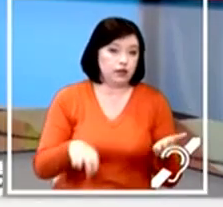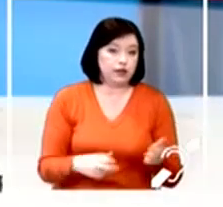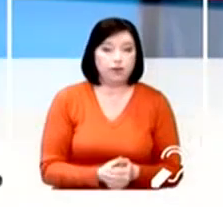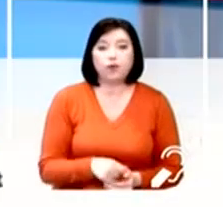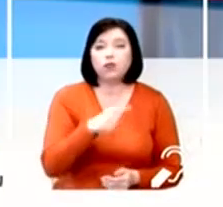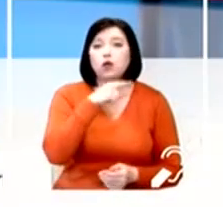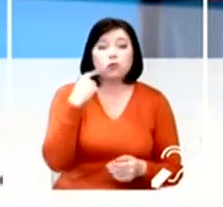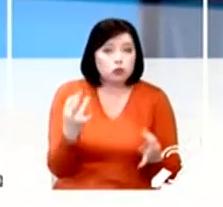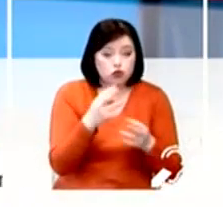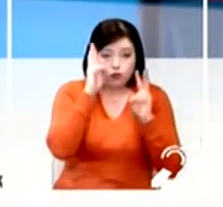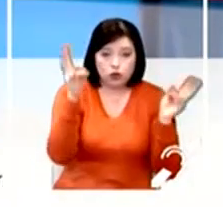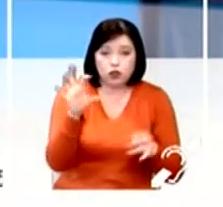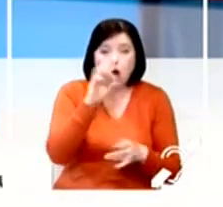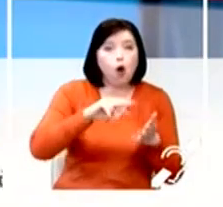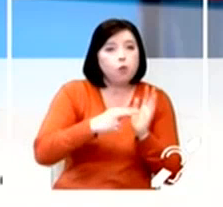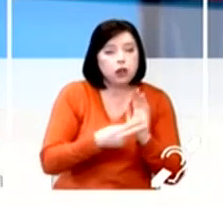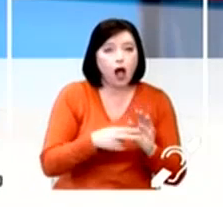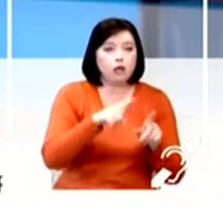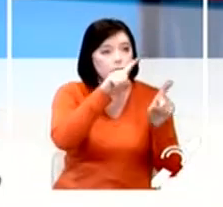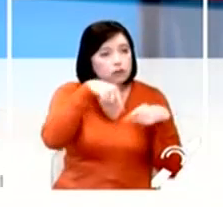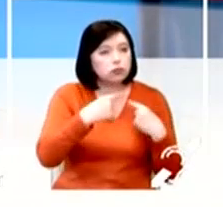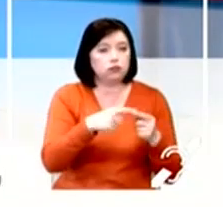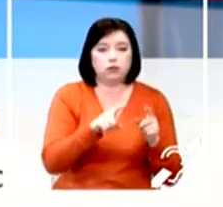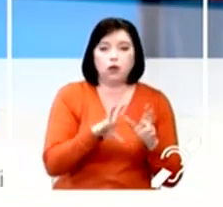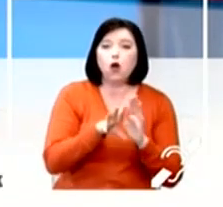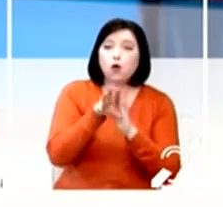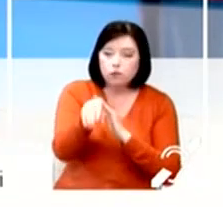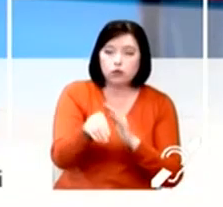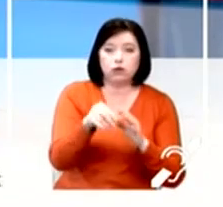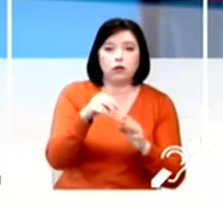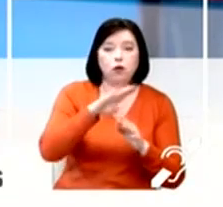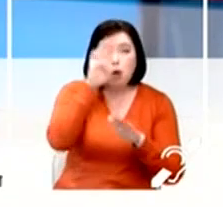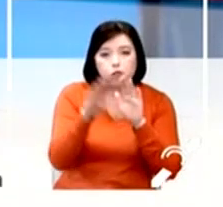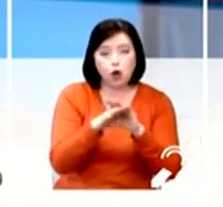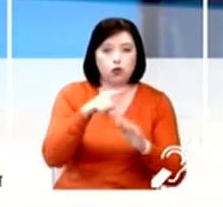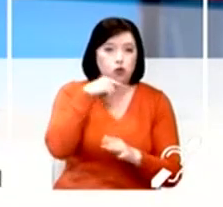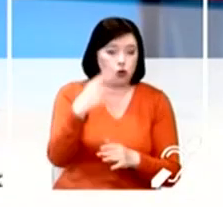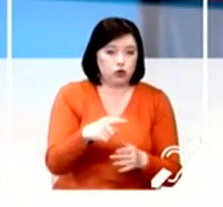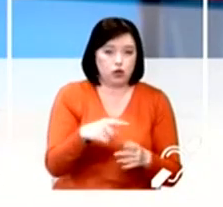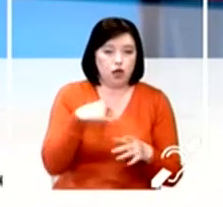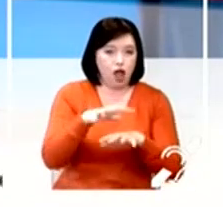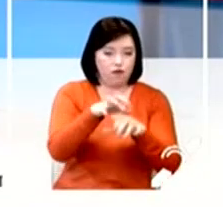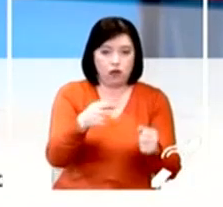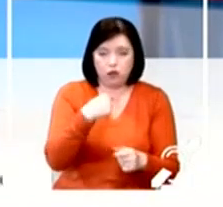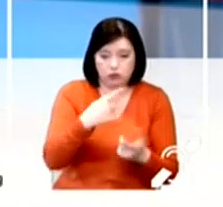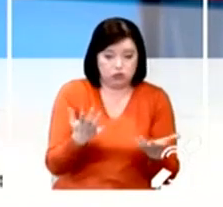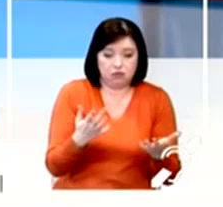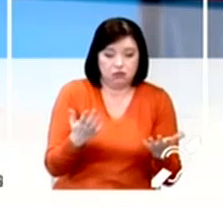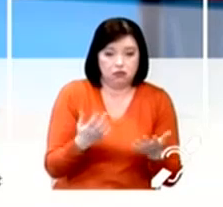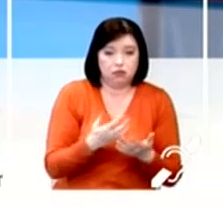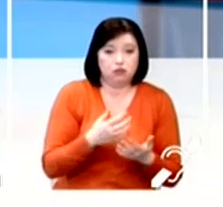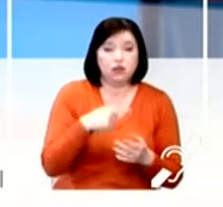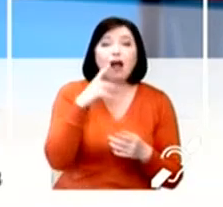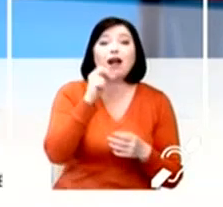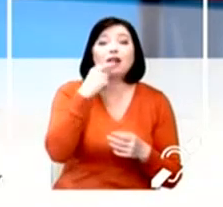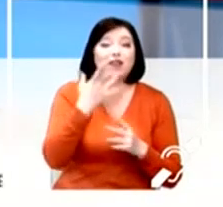Rusia nu știe nimic de vreun plan privind atragerea Republicii Moldova în zona sa de influență, așa cum se spune într-o investigație a unui